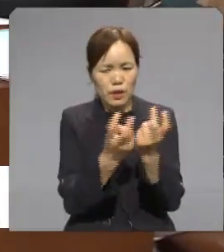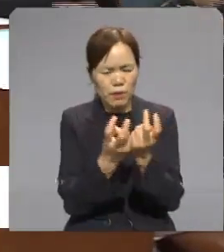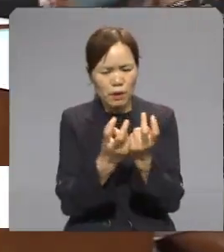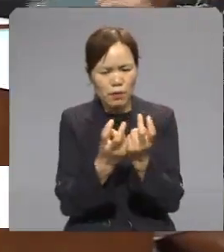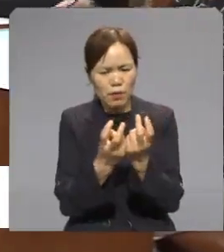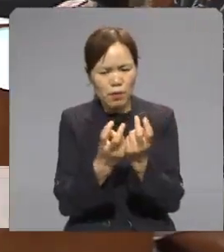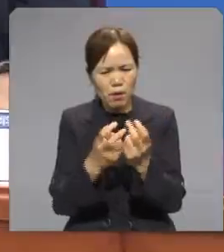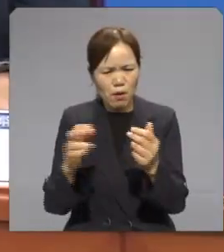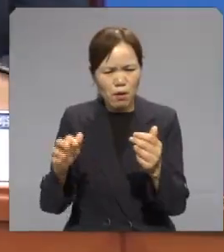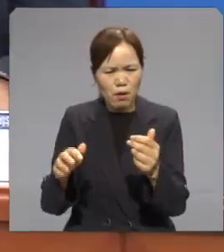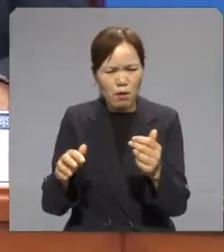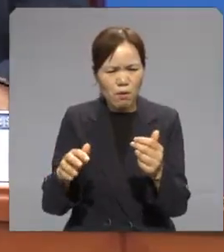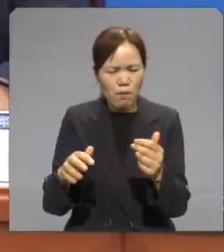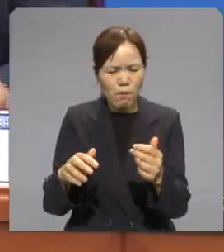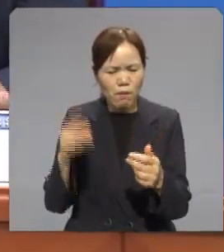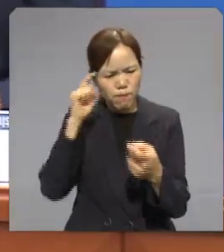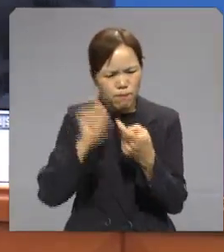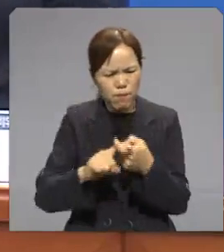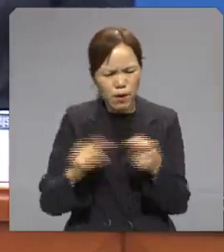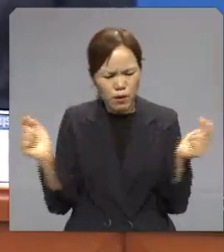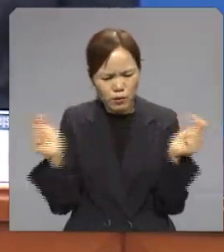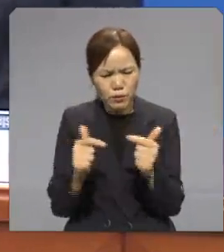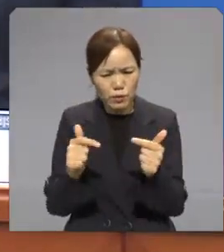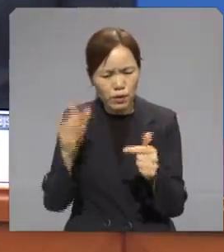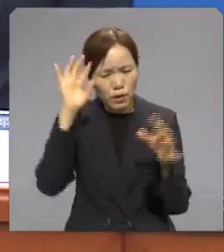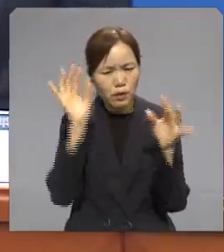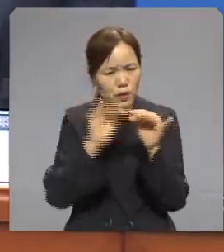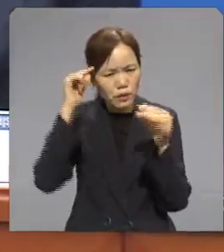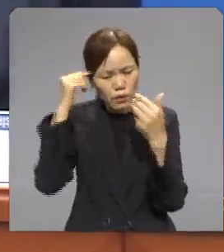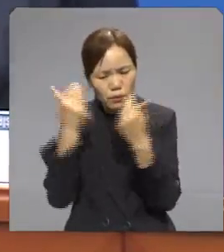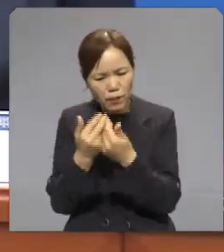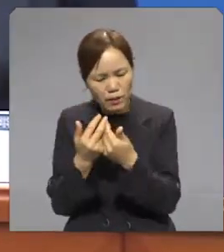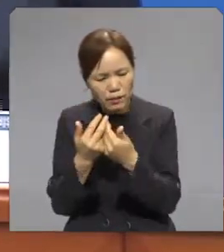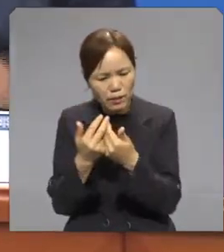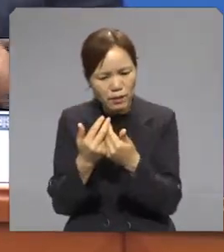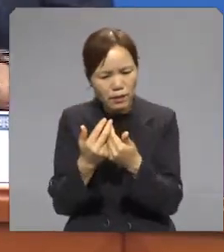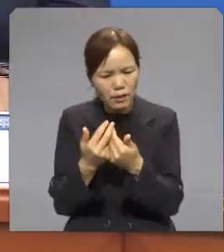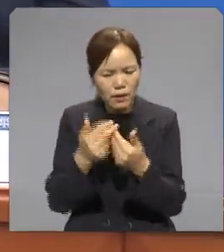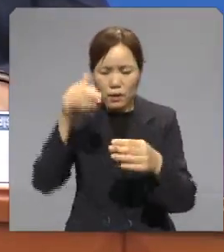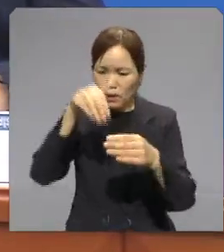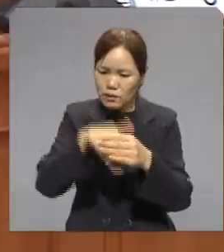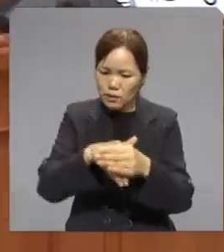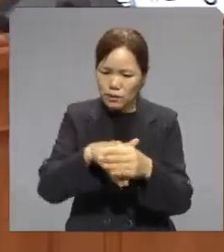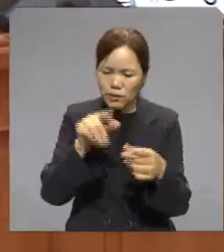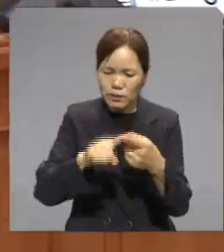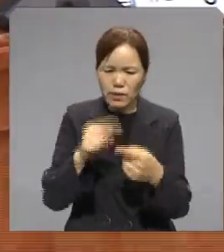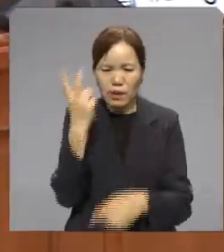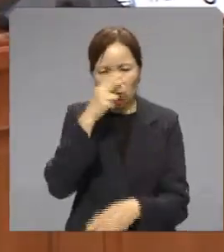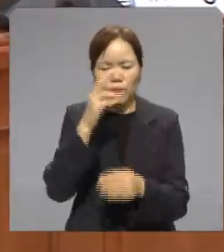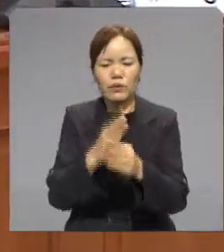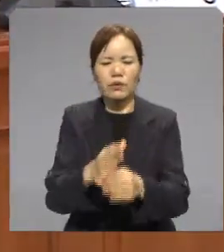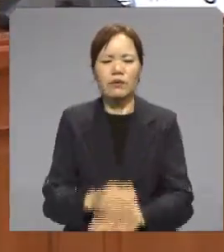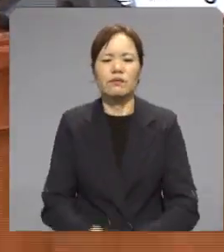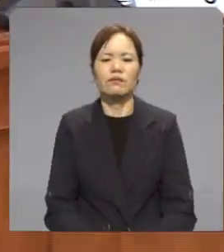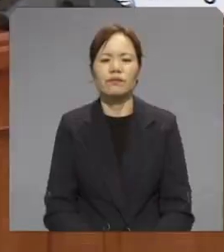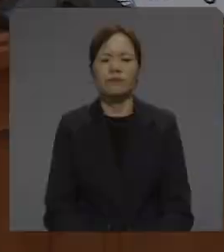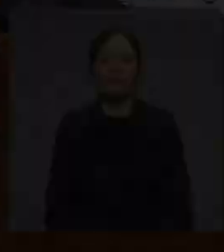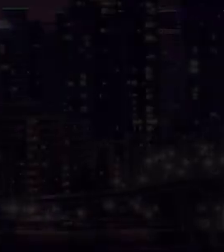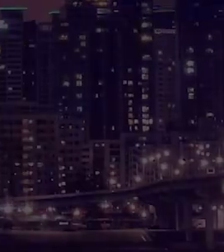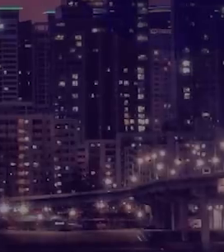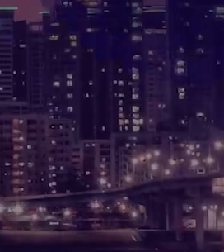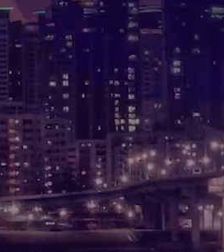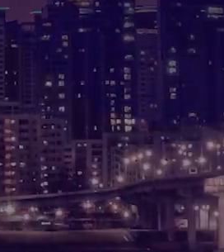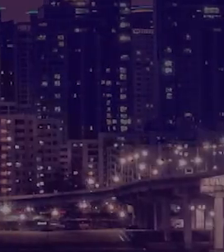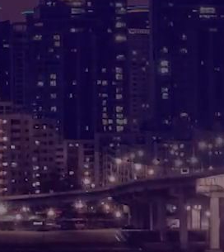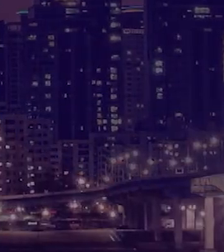실패할 수 있어 반 투표를 거치는 방안을 검토하고 있는 것으로 알려졌습니다 OBS 뉴스 총입니다